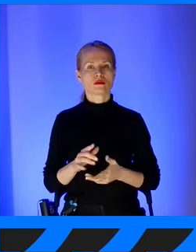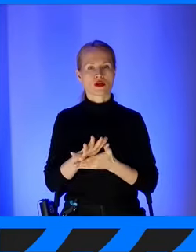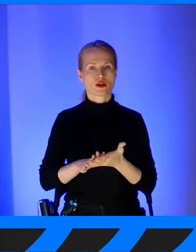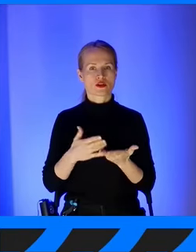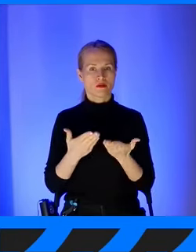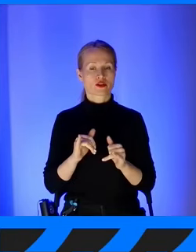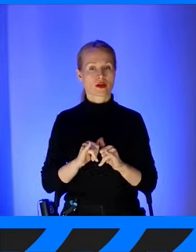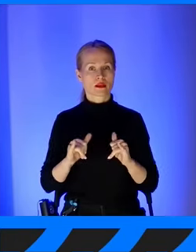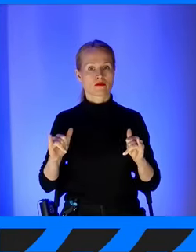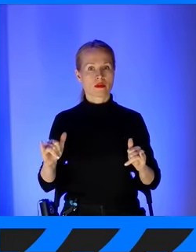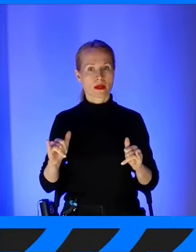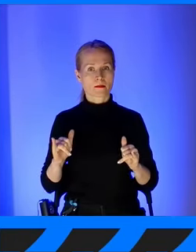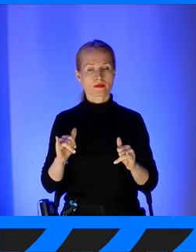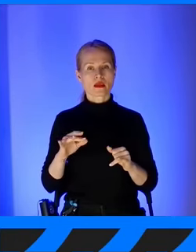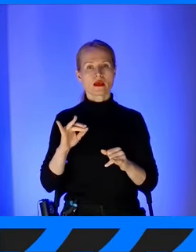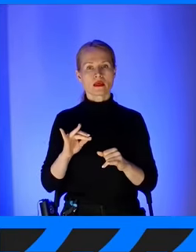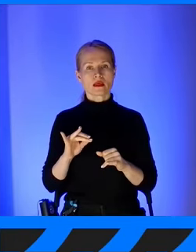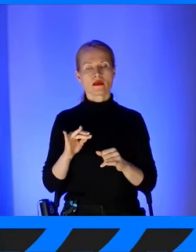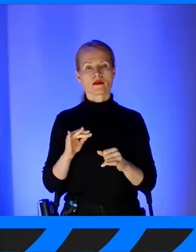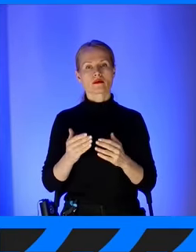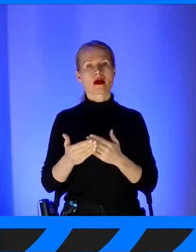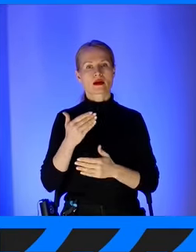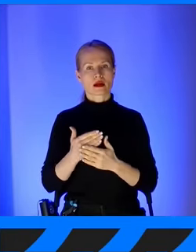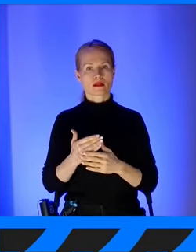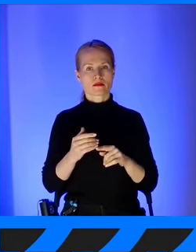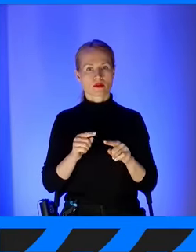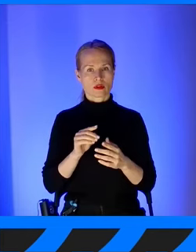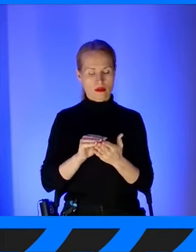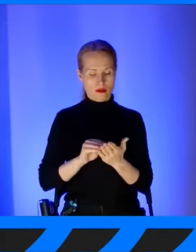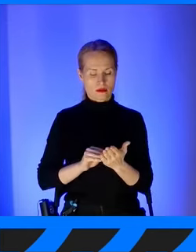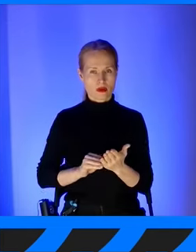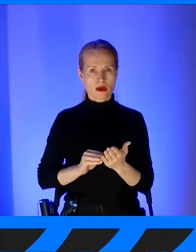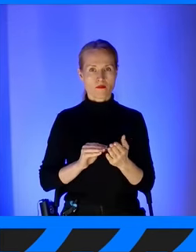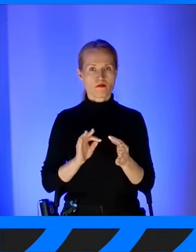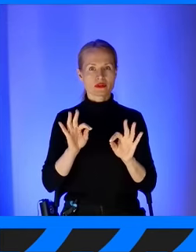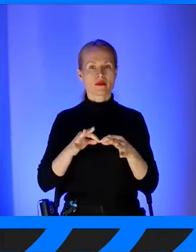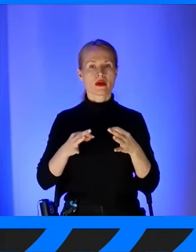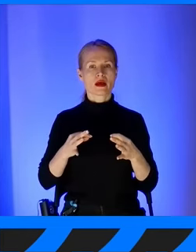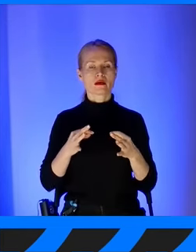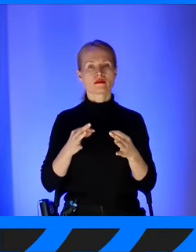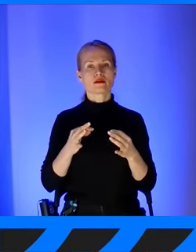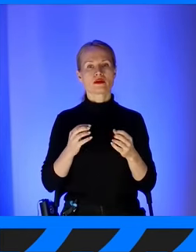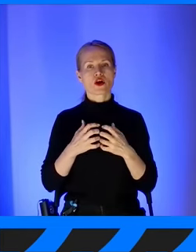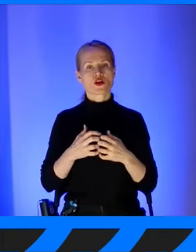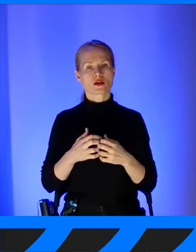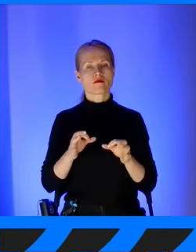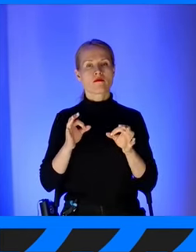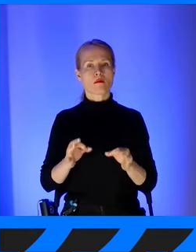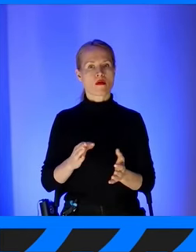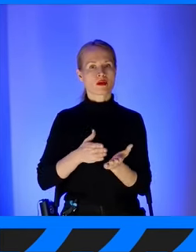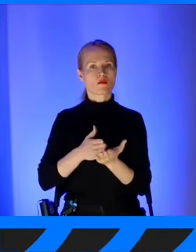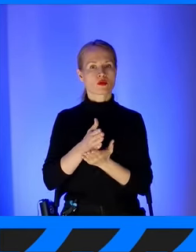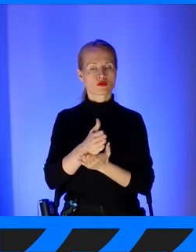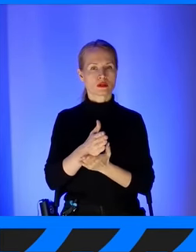раз большой внутренний опыт позволяет все эти процессы там и направления решать в правильном русле там за счёт